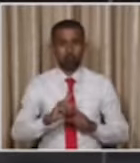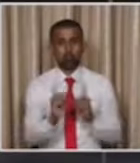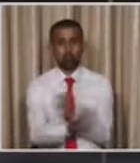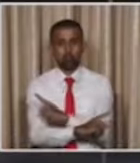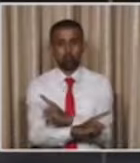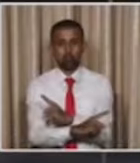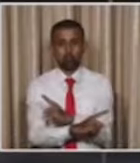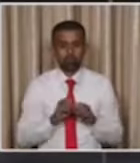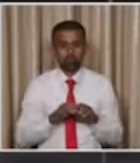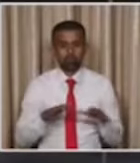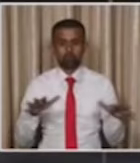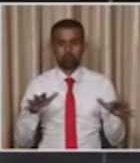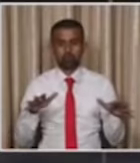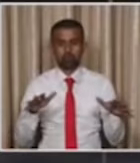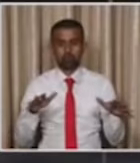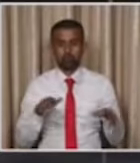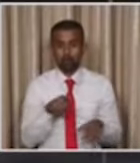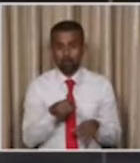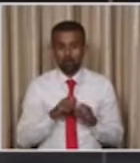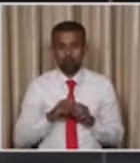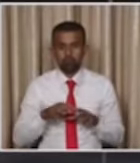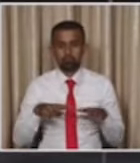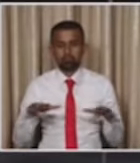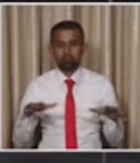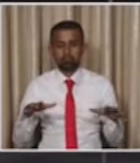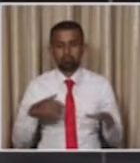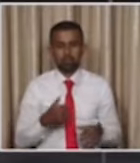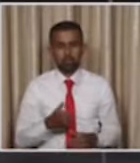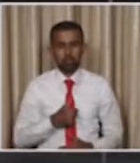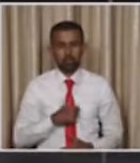ඒක ප්‍රවර්ධනය කරන්න යනවා. ඒක ප්‍රවර්ධනය කරන්න යන එකටයි අපි විරුද්ධ. ඒක බිස්නස් එකක්.